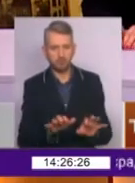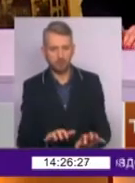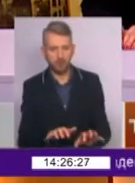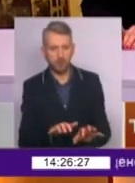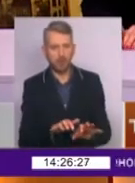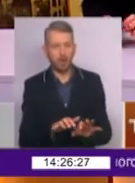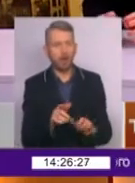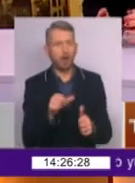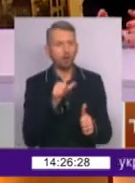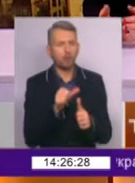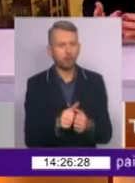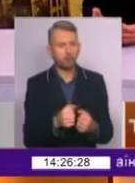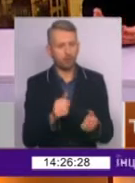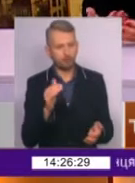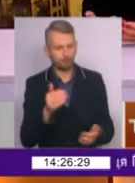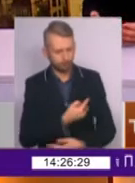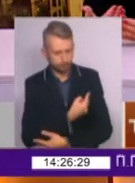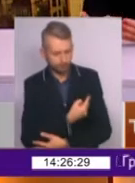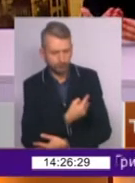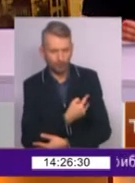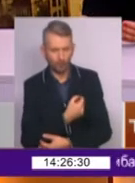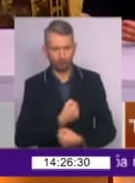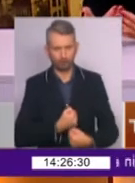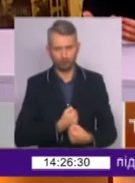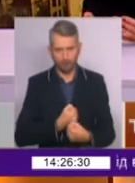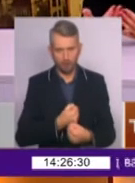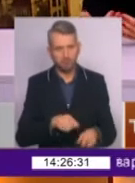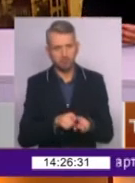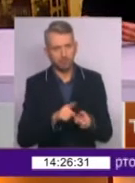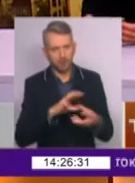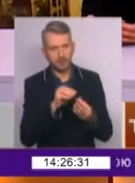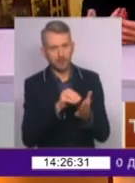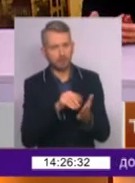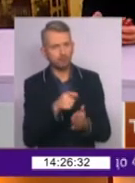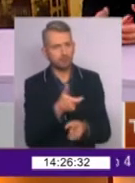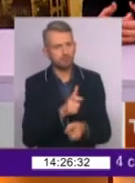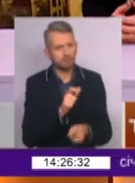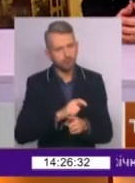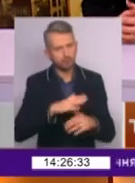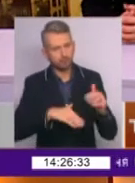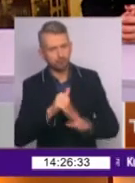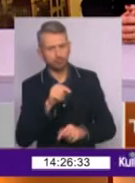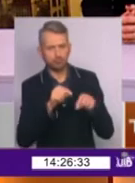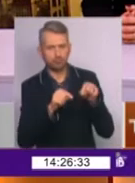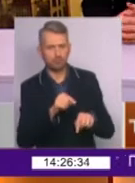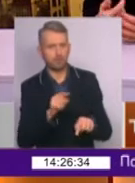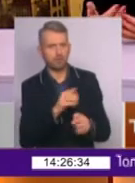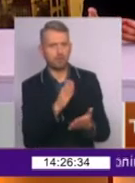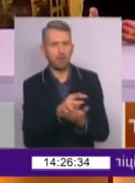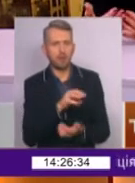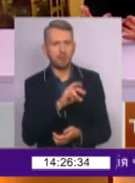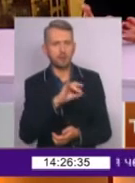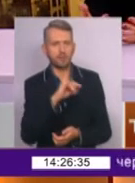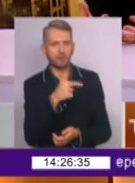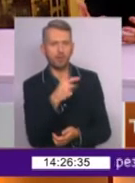товстеньких діточок. Вважається чомусь, що вони, за статистикою, чомусь вони більше схильні до того, щоб мати менінгококцемію.